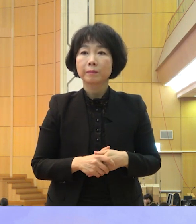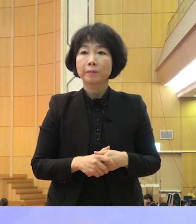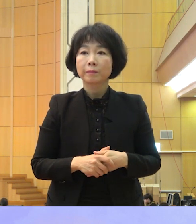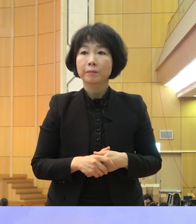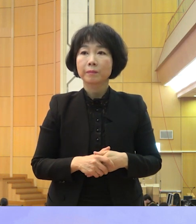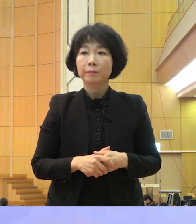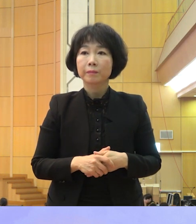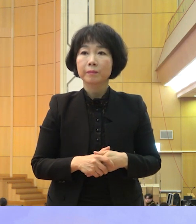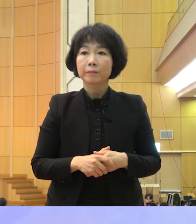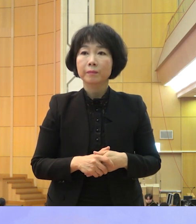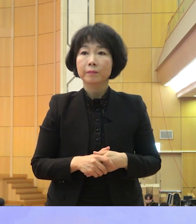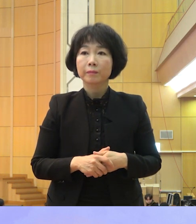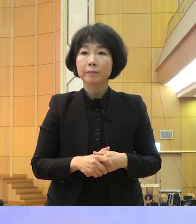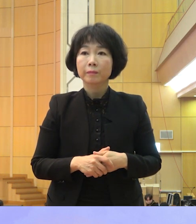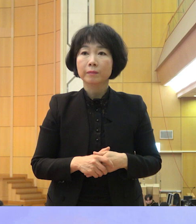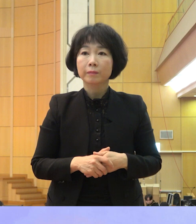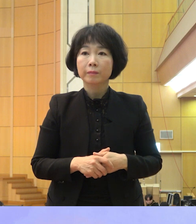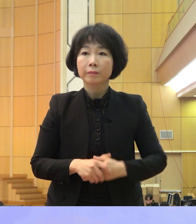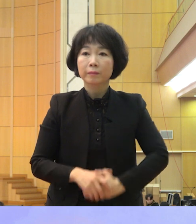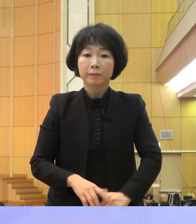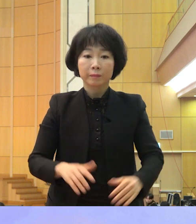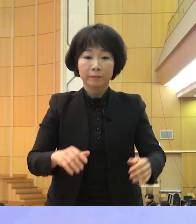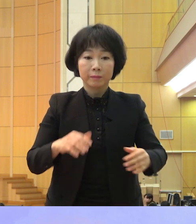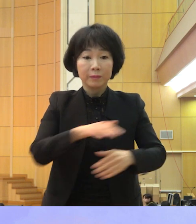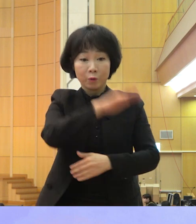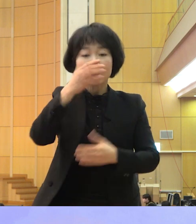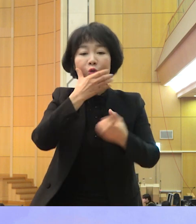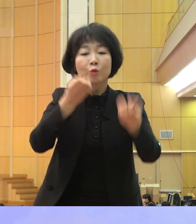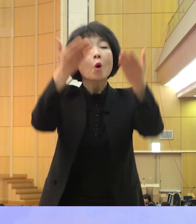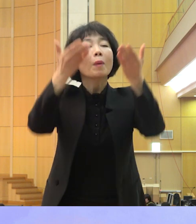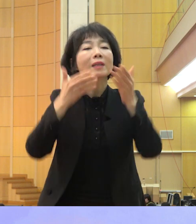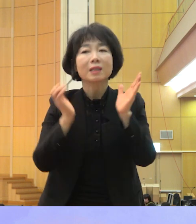옆에 분들에게 우리는 축복을 받았습니다. 인사하겠습니다.